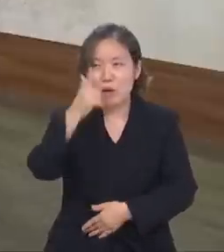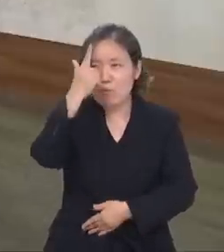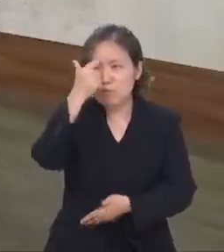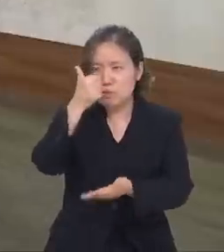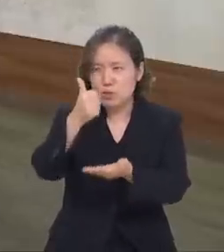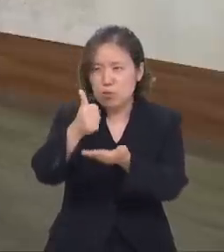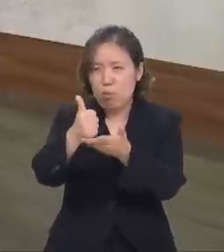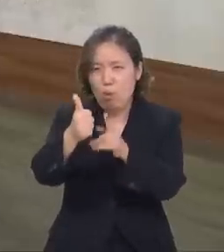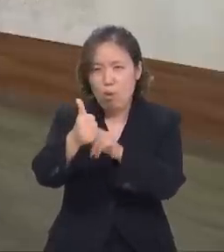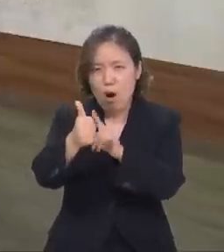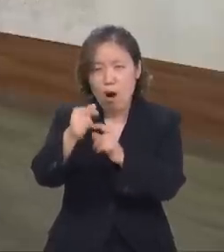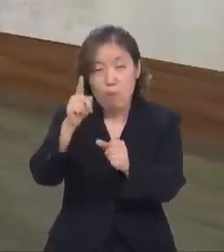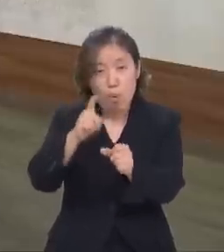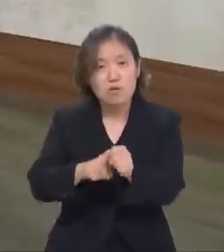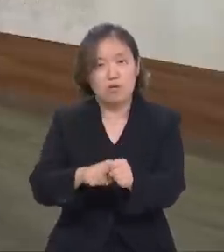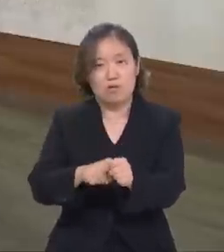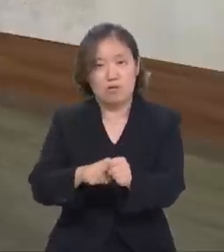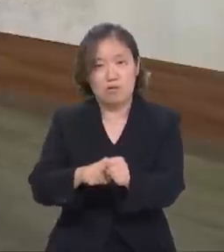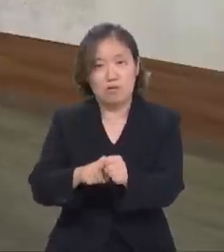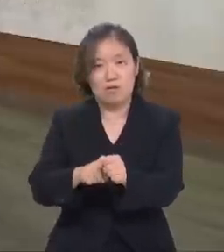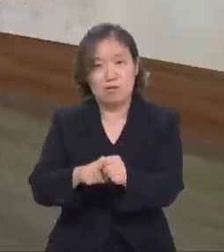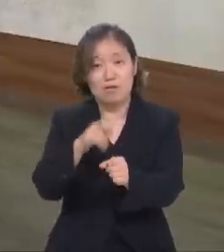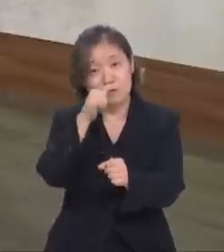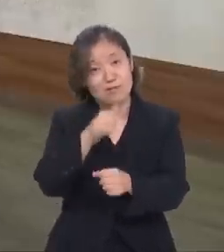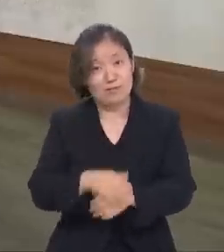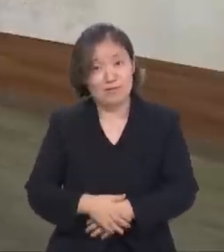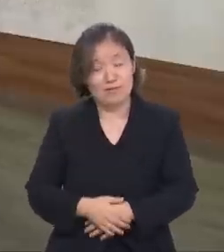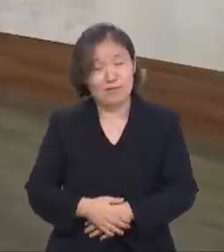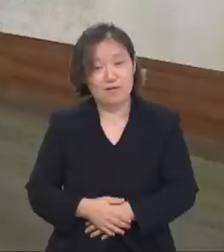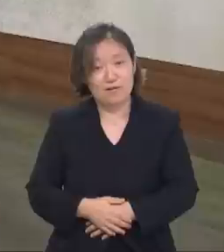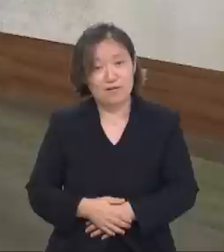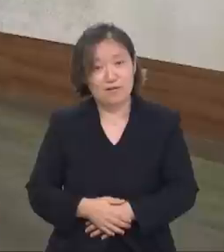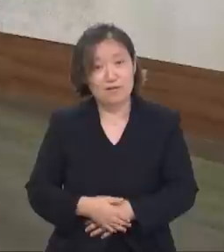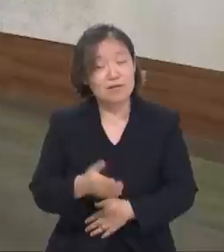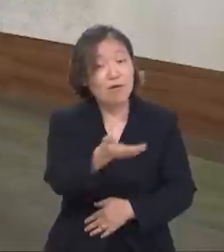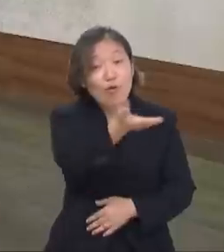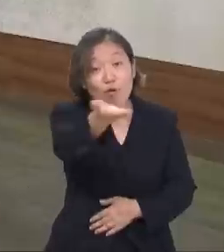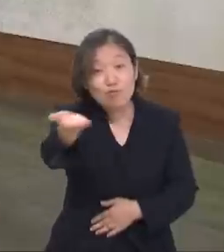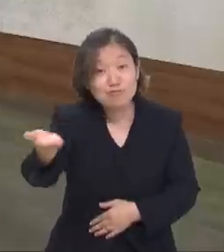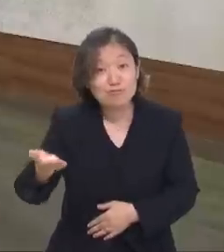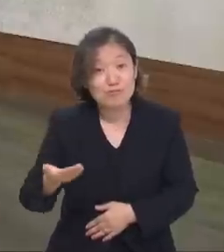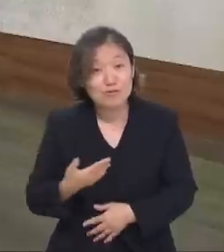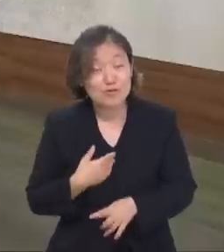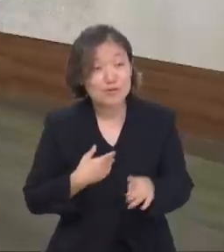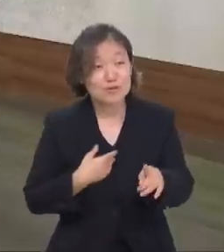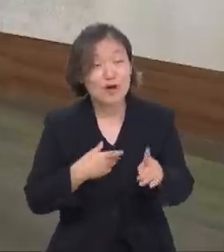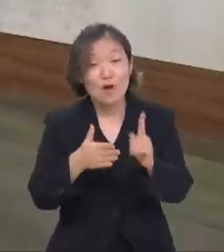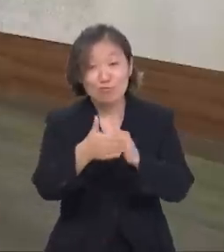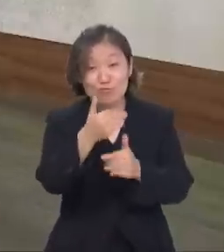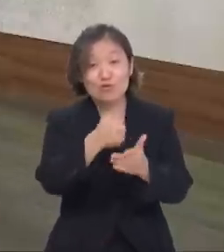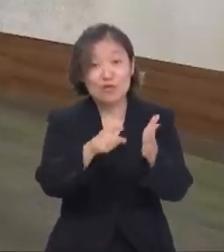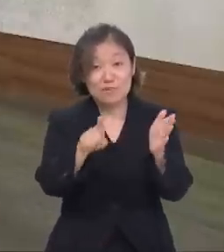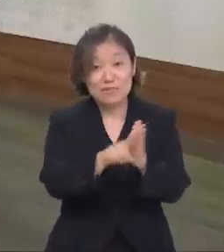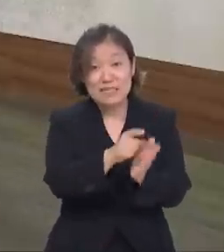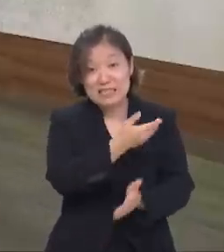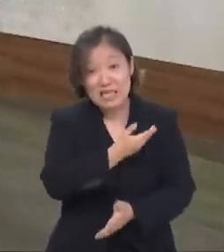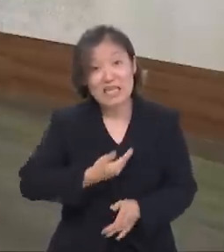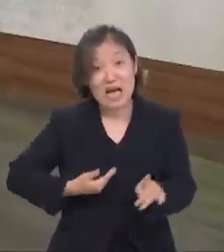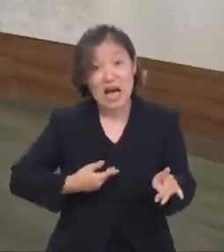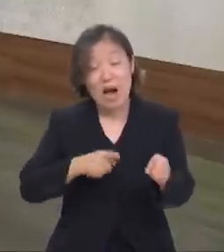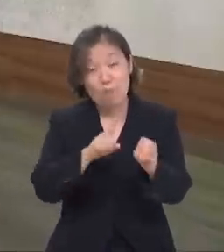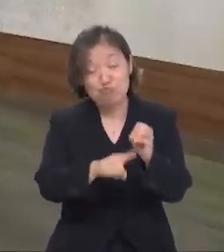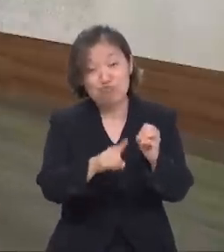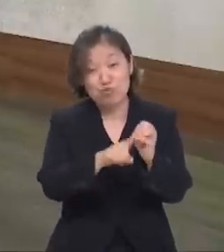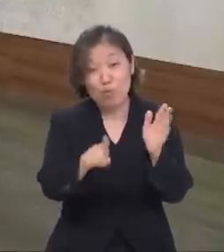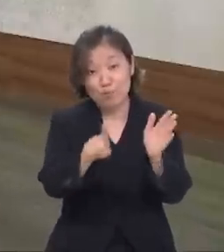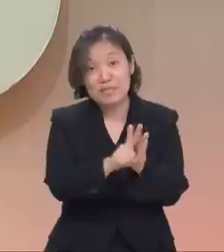출가하고 수행을 하는 거잖습니까 또 머리 길은 제가 신자 분들 중에서도 스님이 아닌 제과자들 분들